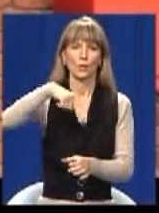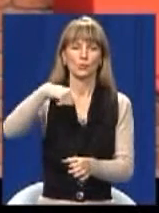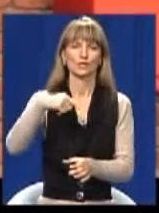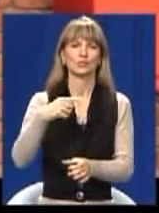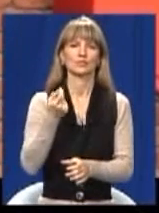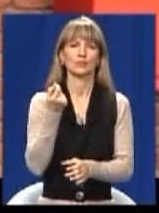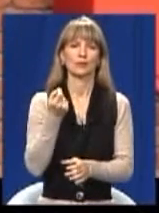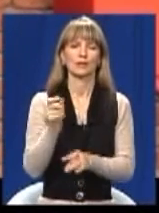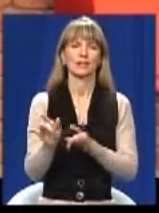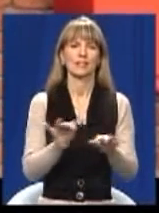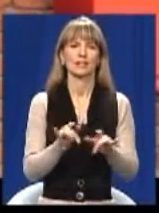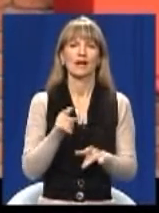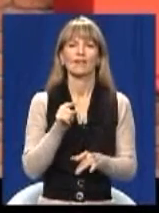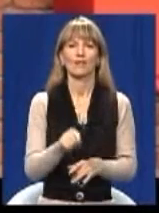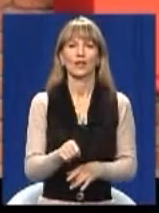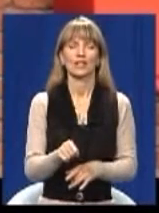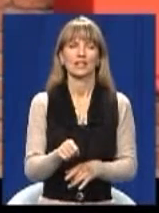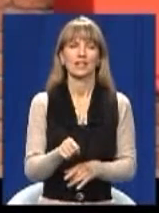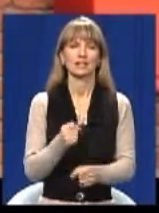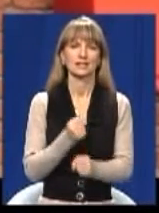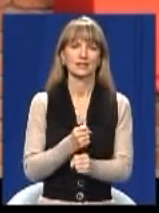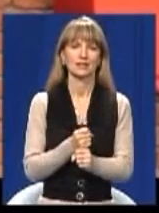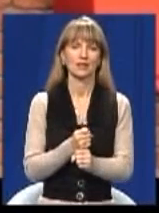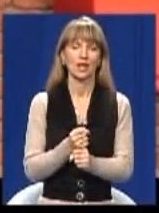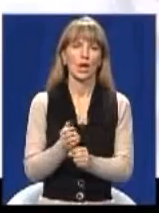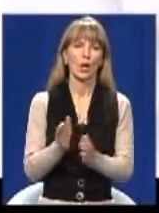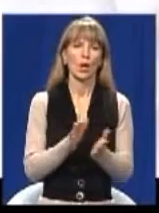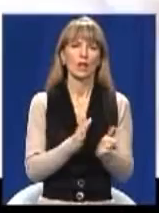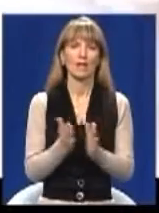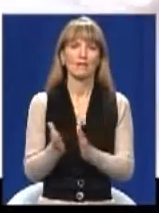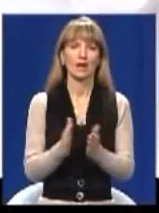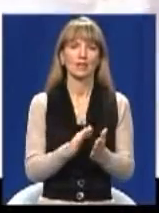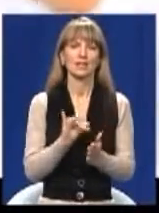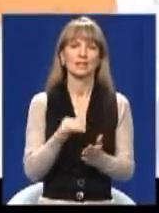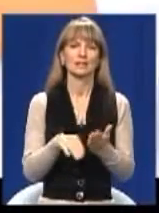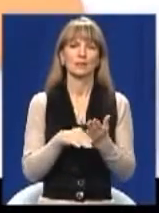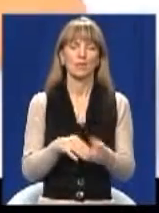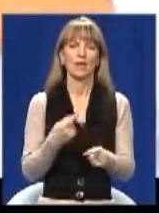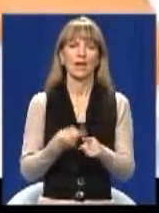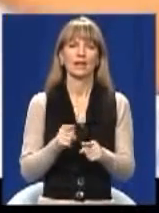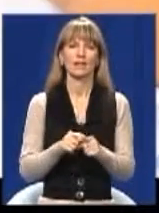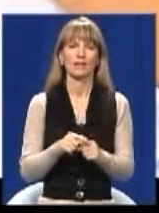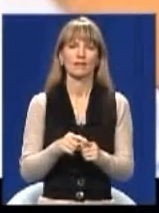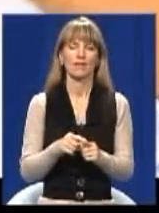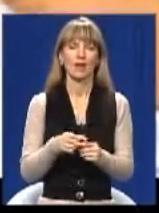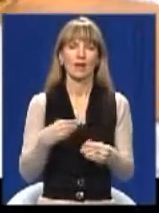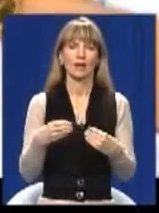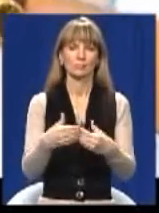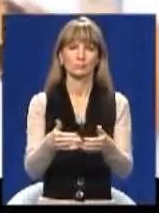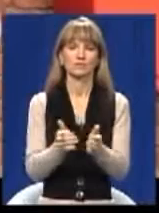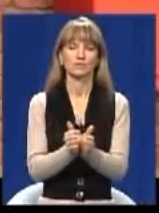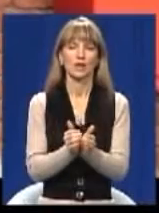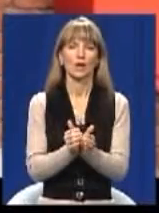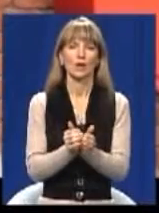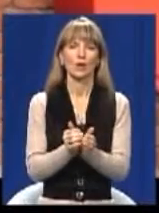трошки порухаємо, вона створює коливання, і за допомогою цього картонного корпусу вони посилюються